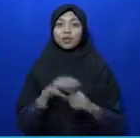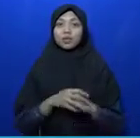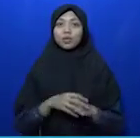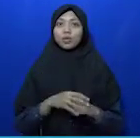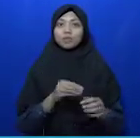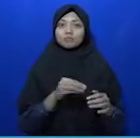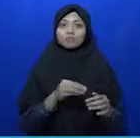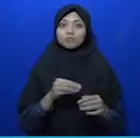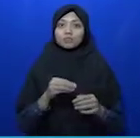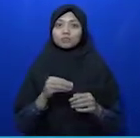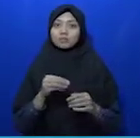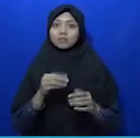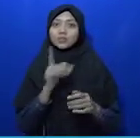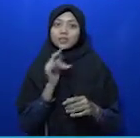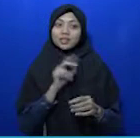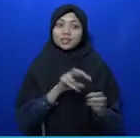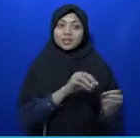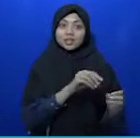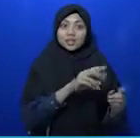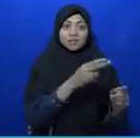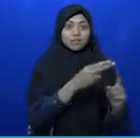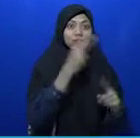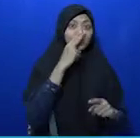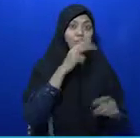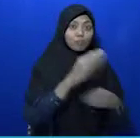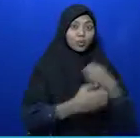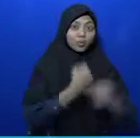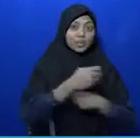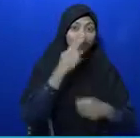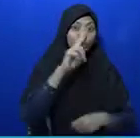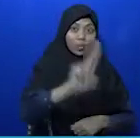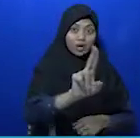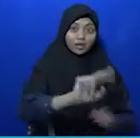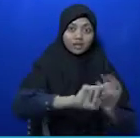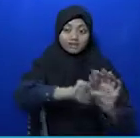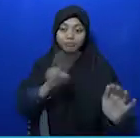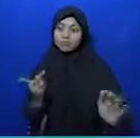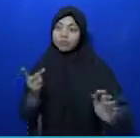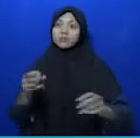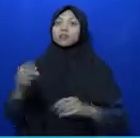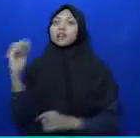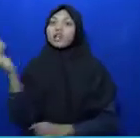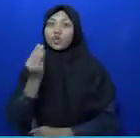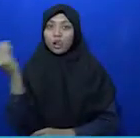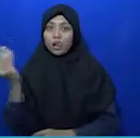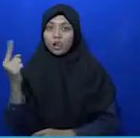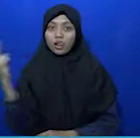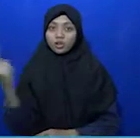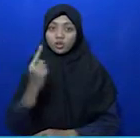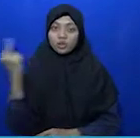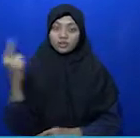Bung Karno menasionalisasi, tahun 67 harus mengembalikan lagi. Tidak bisa Anda mengundang modal masuk. Kalau itu tidak kembalikan yang lama, saya tidak mau